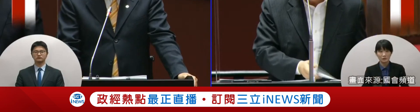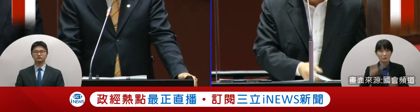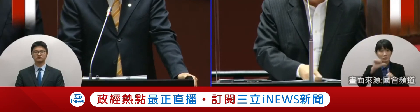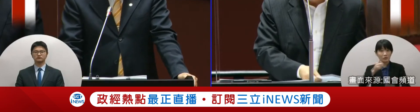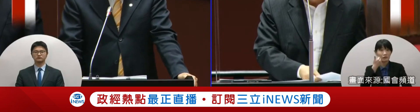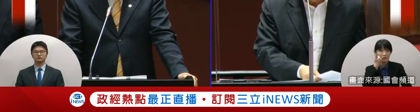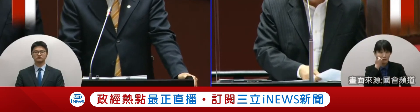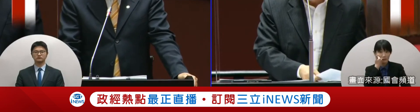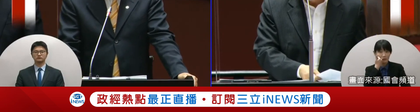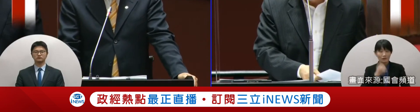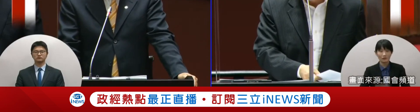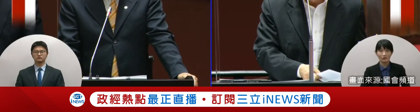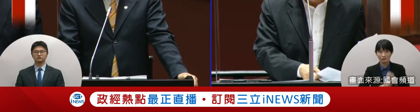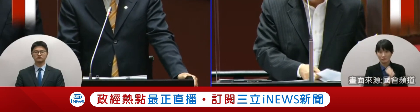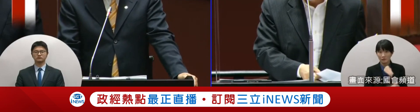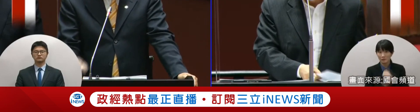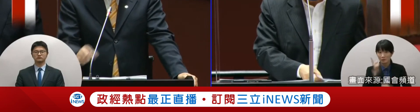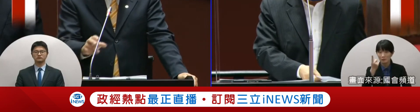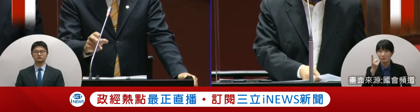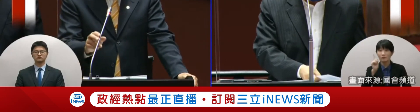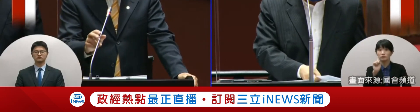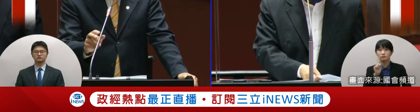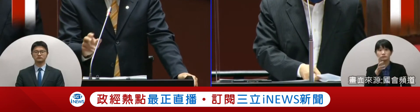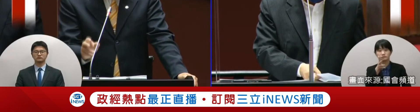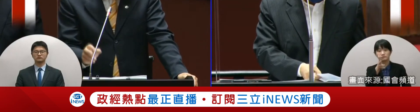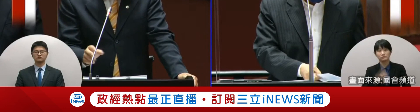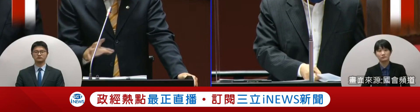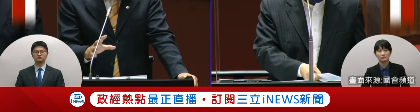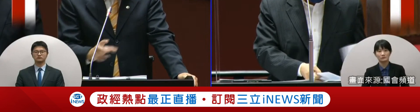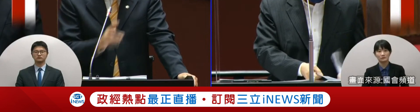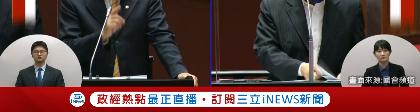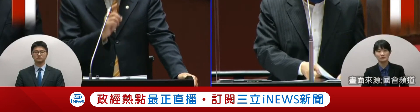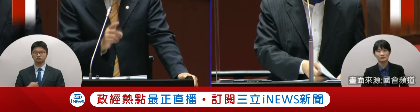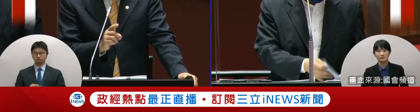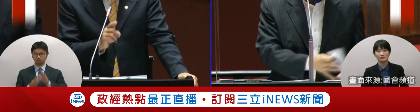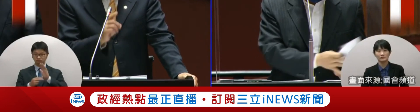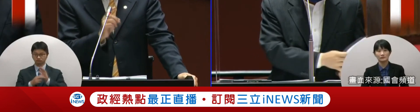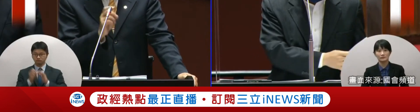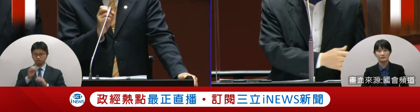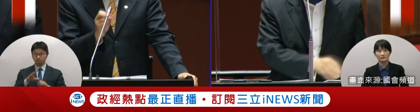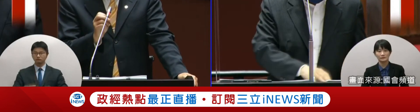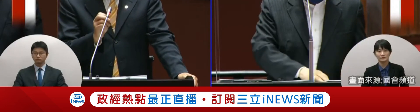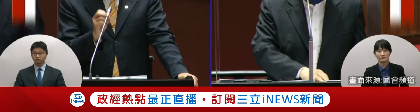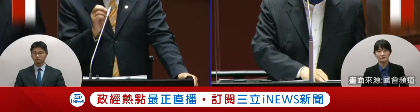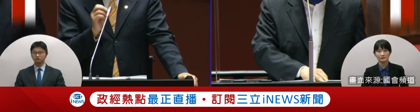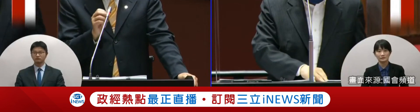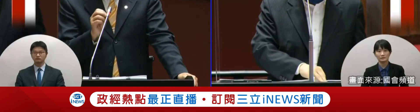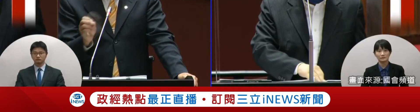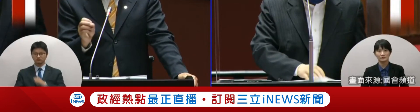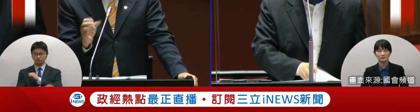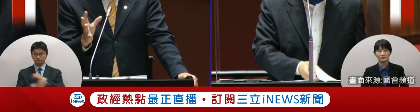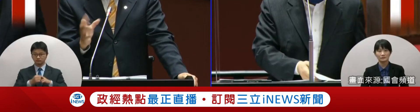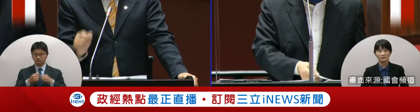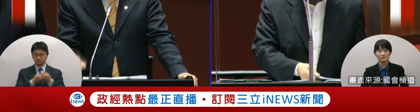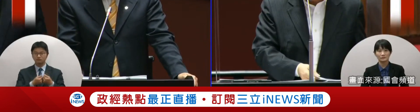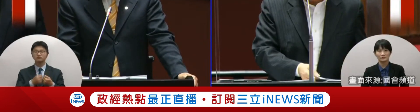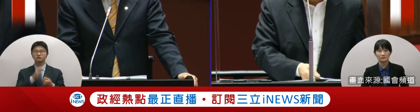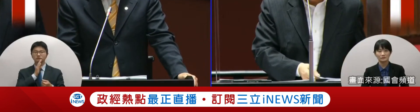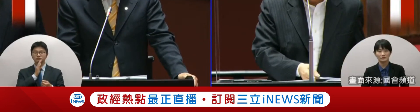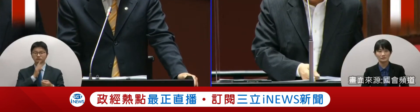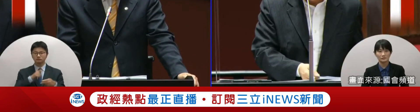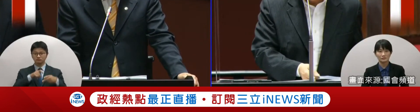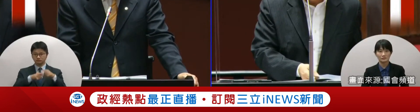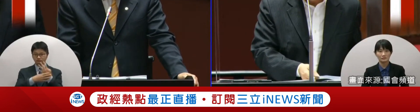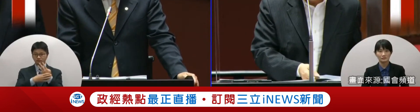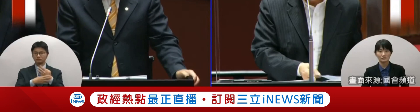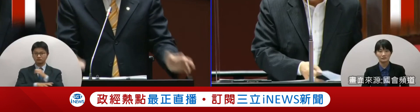谁？依据的法条是哪一个法条？ 跟委员说明一下，现在主要是这个基金会是工业基金会了，是由我们